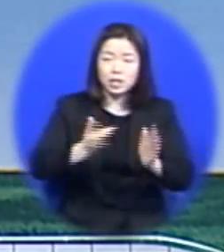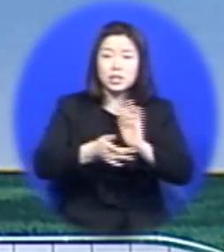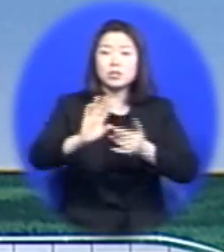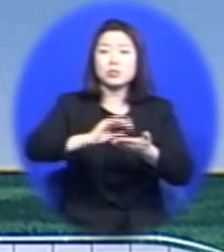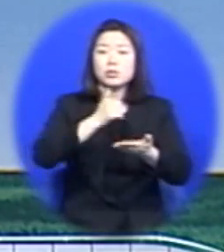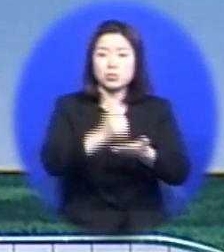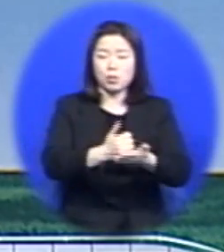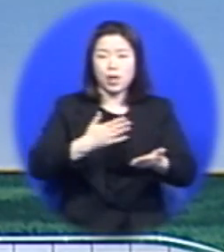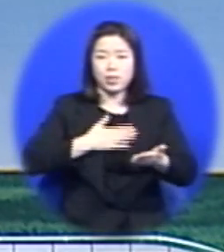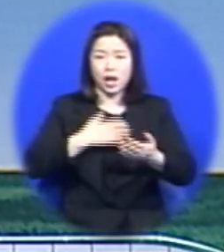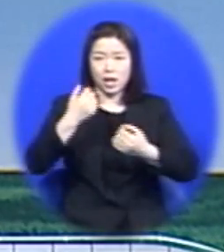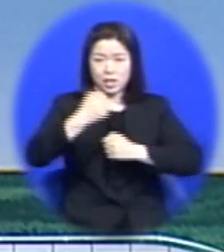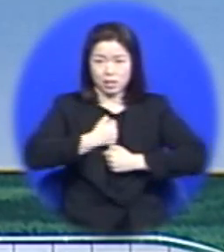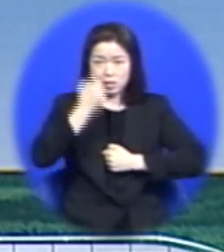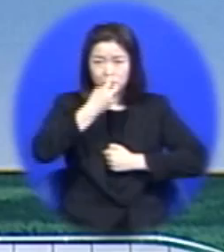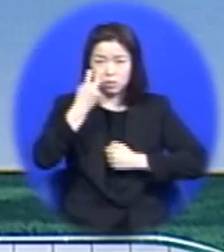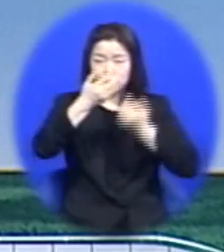나를 지키시는 것.